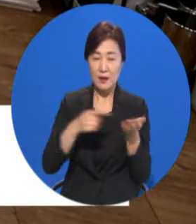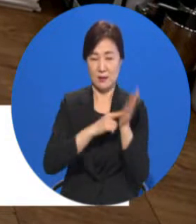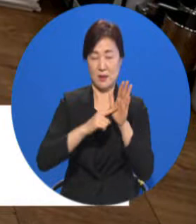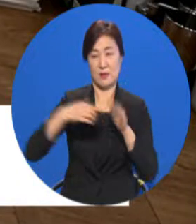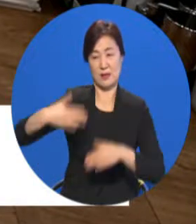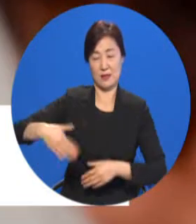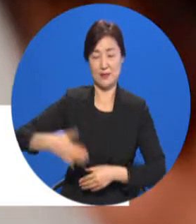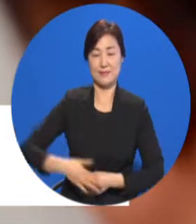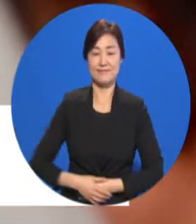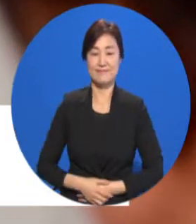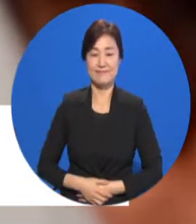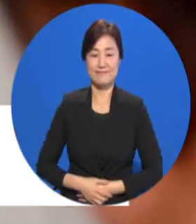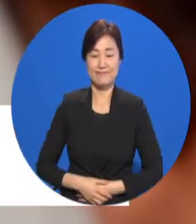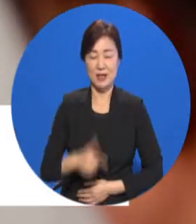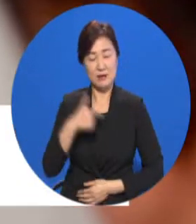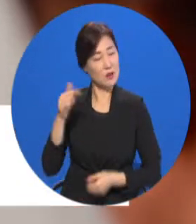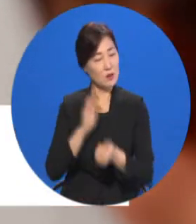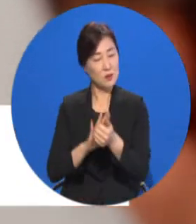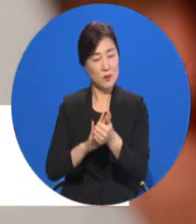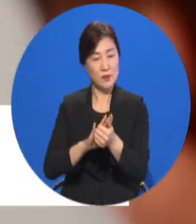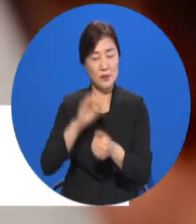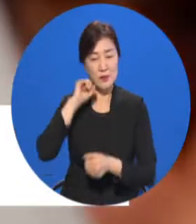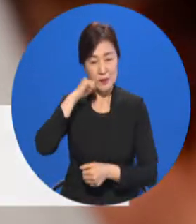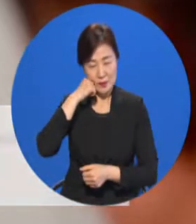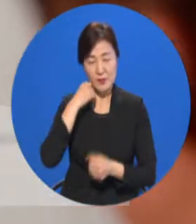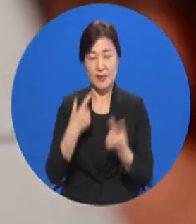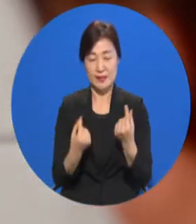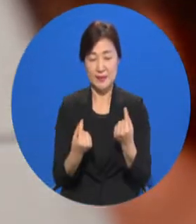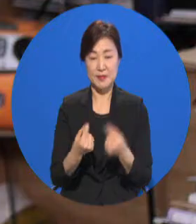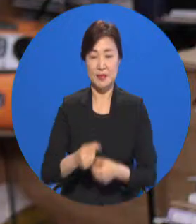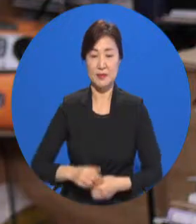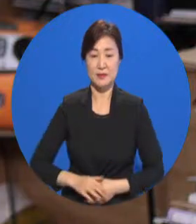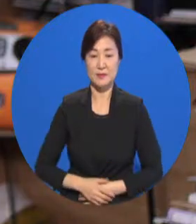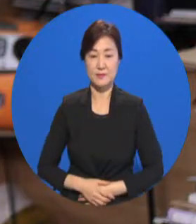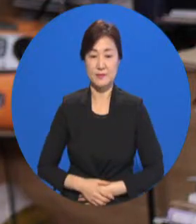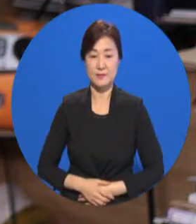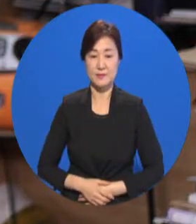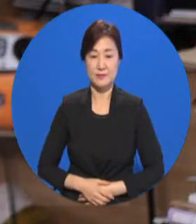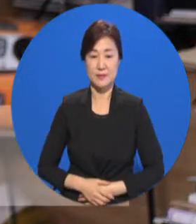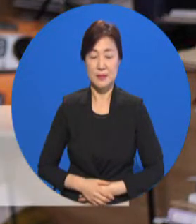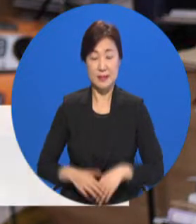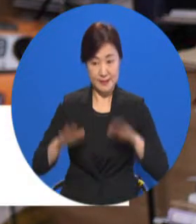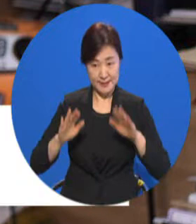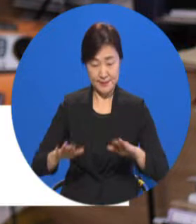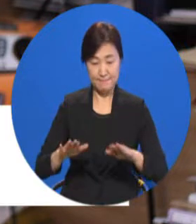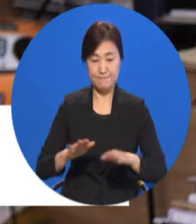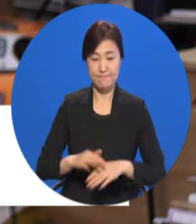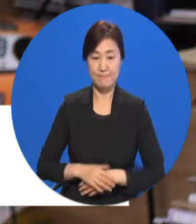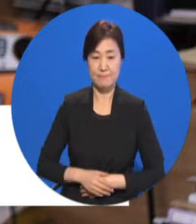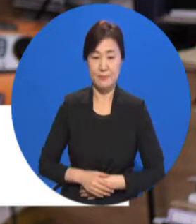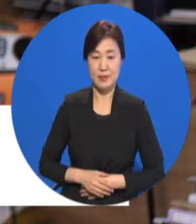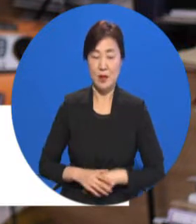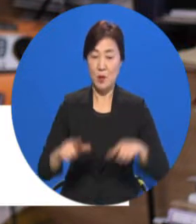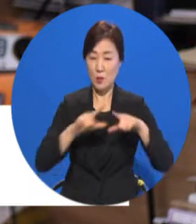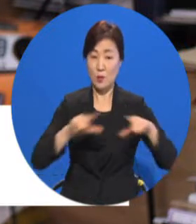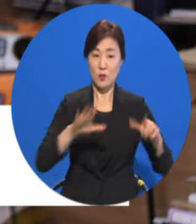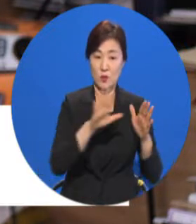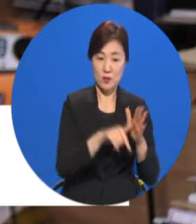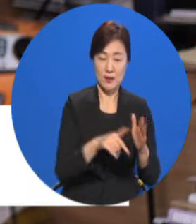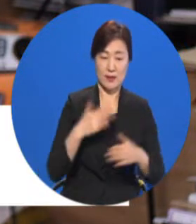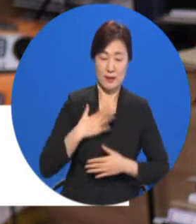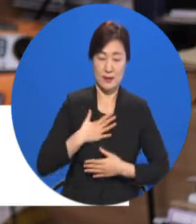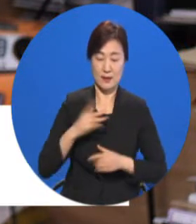없기 때문에 크게 도움은 심리적으로 되지를 않을 것 같습니다. 이럴 때는 평상시 내